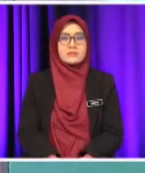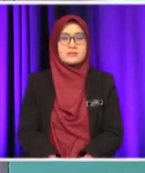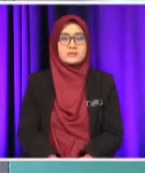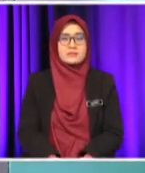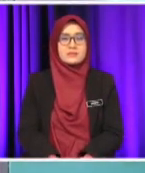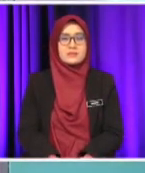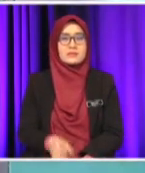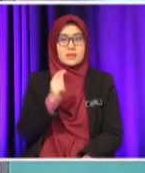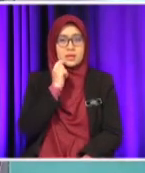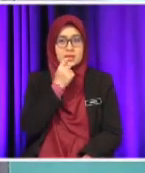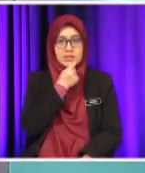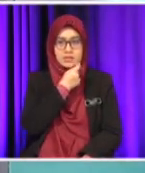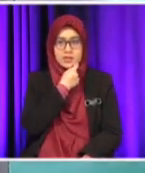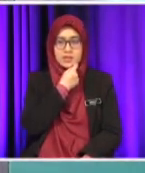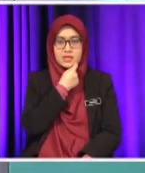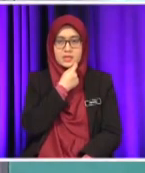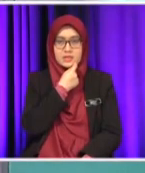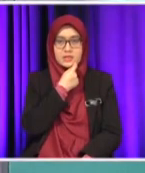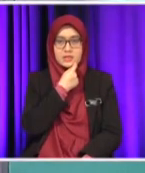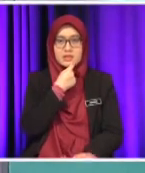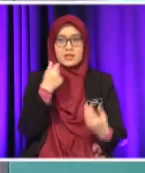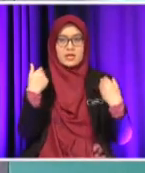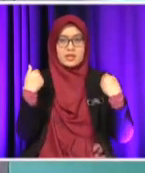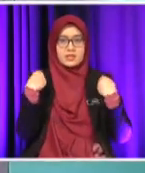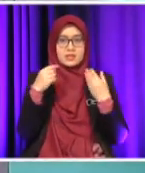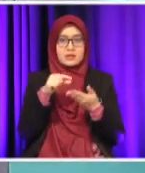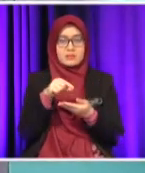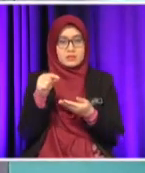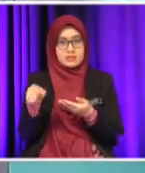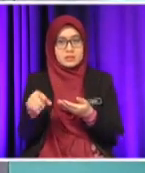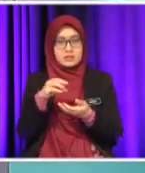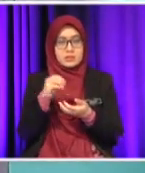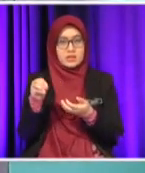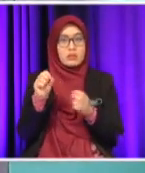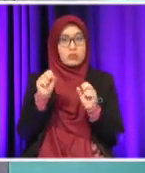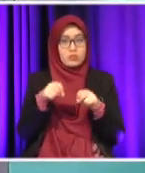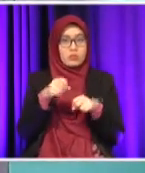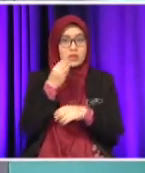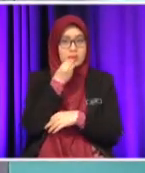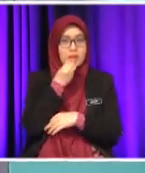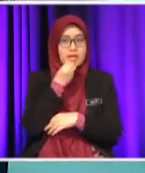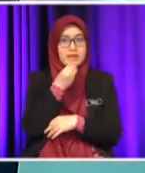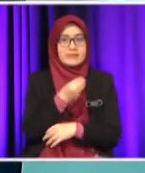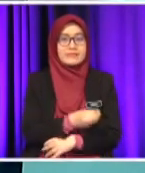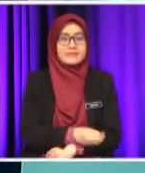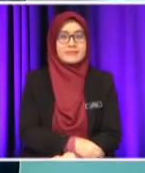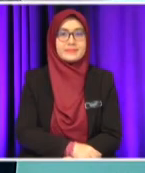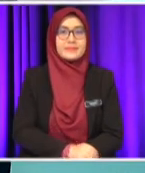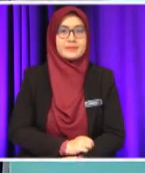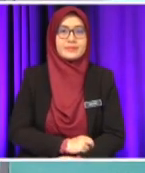dia punya bagian tengah kita beli makan itu BJB dengan Wati